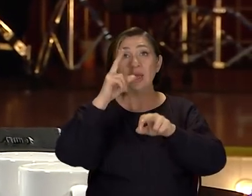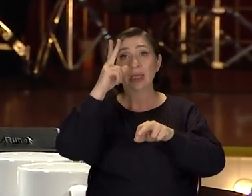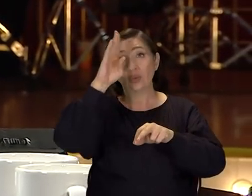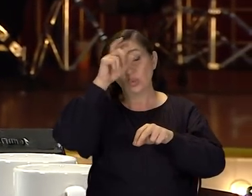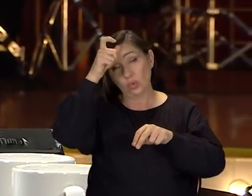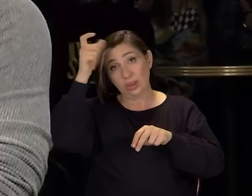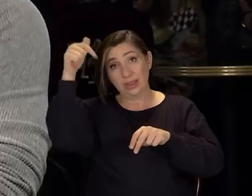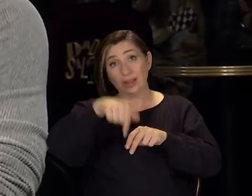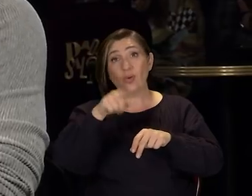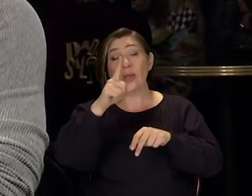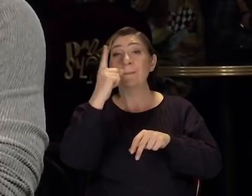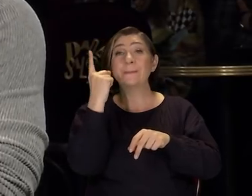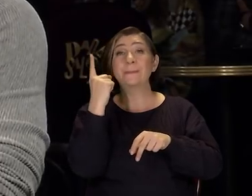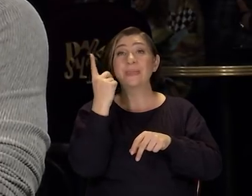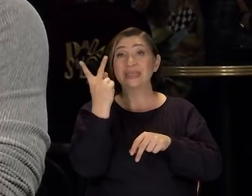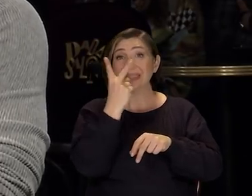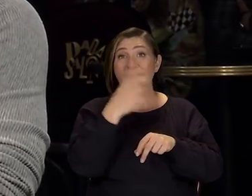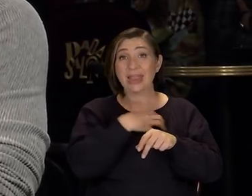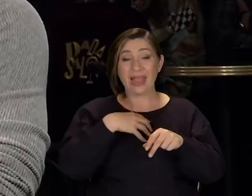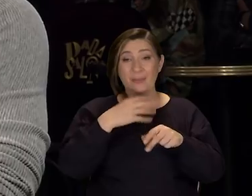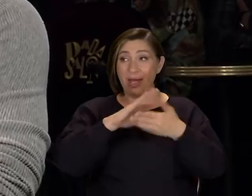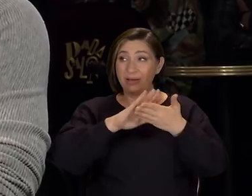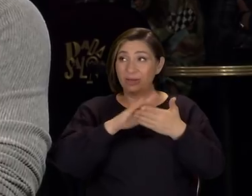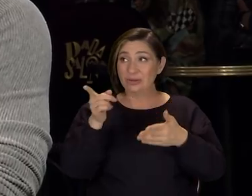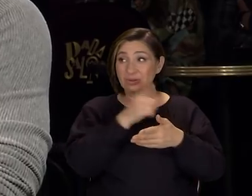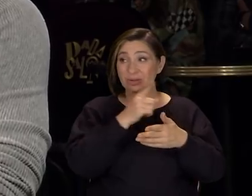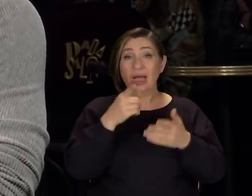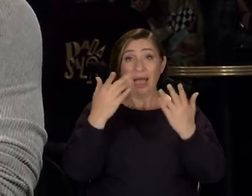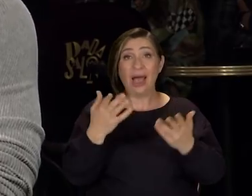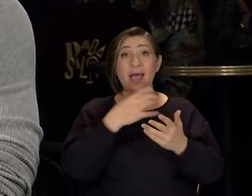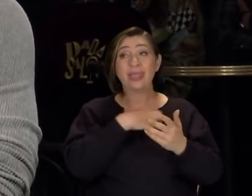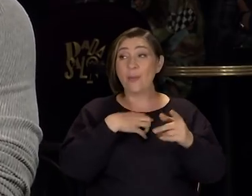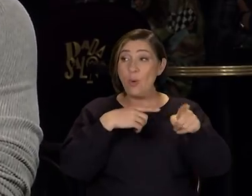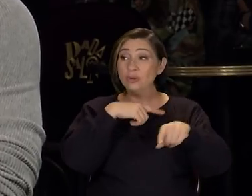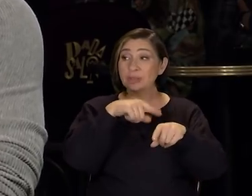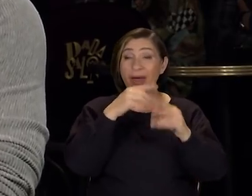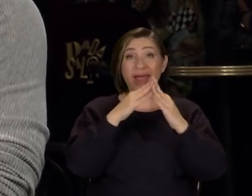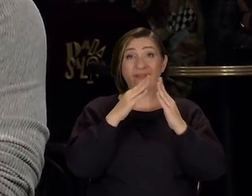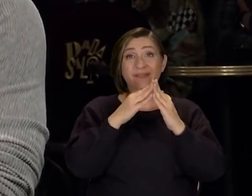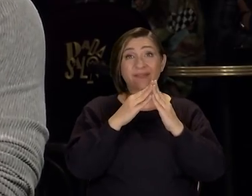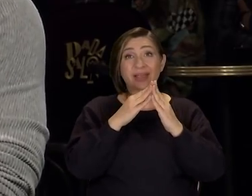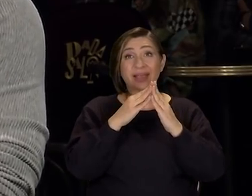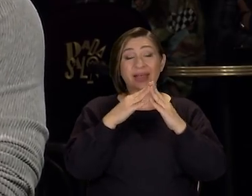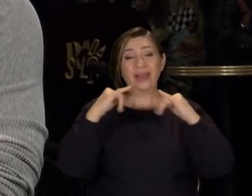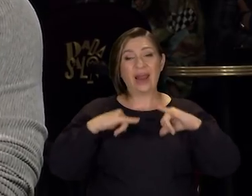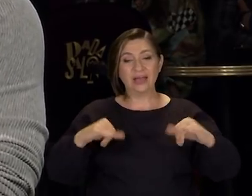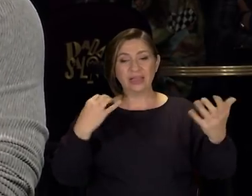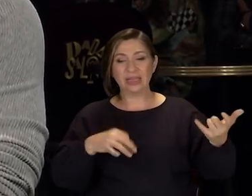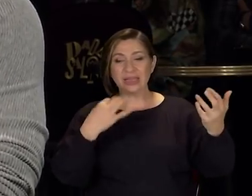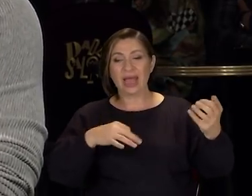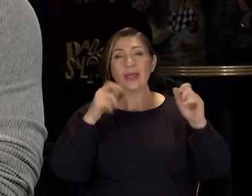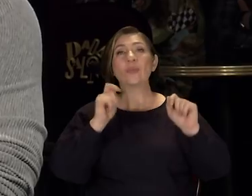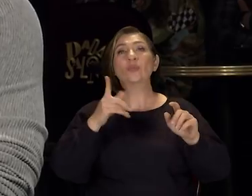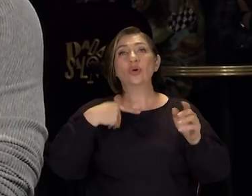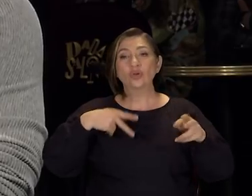Türkiye'si var onun. İşte onlardan evet, ikisinde annemlerle arkadaştı. Hmm. Hatta annem o zamanki evi rahat gitar çalamıyorum ben